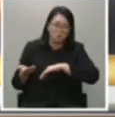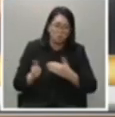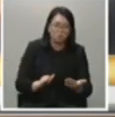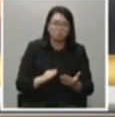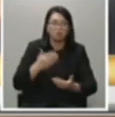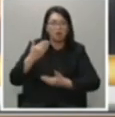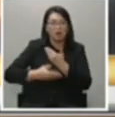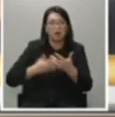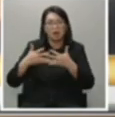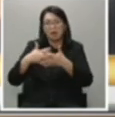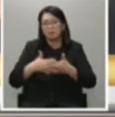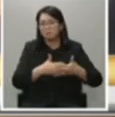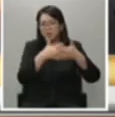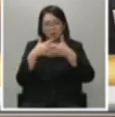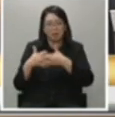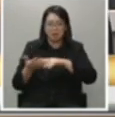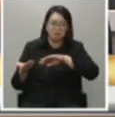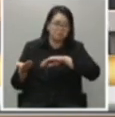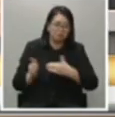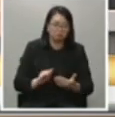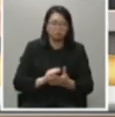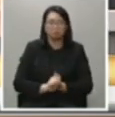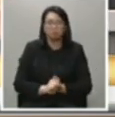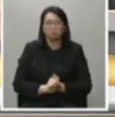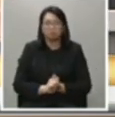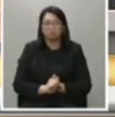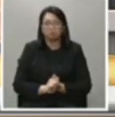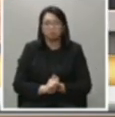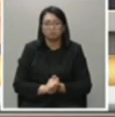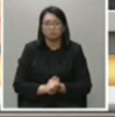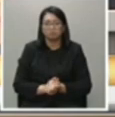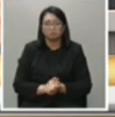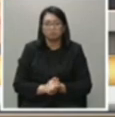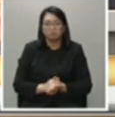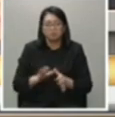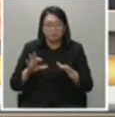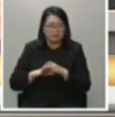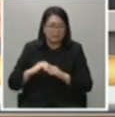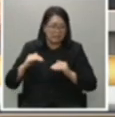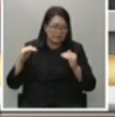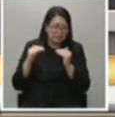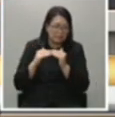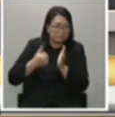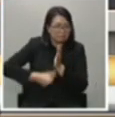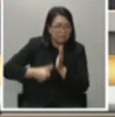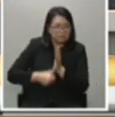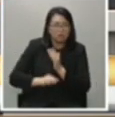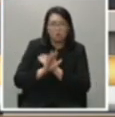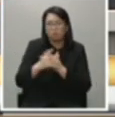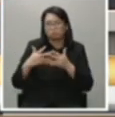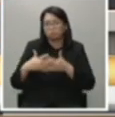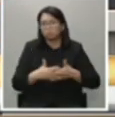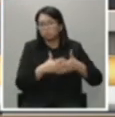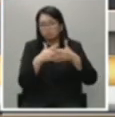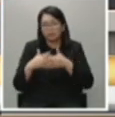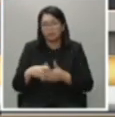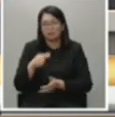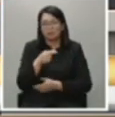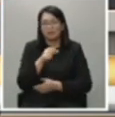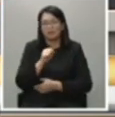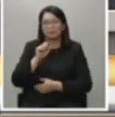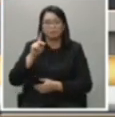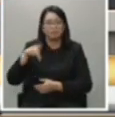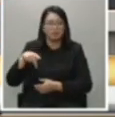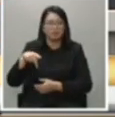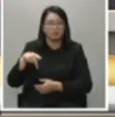ากับสหรัฐอเมริกาล้มเหลวไม่สามารถรักษาสิทธิพิเศษทางภาษีศุลกากรที่เรียกว่า GSP ไว้